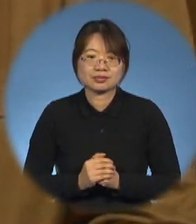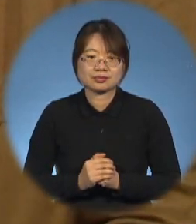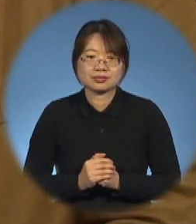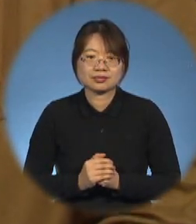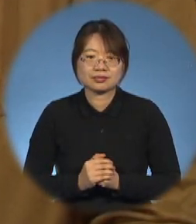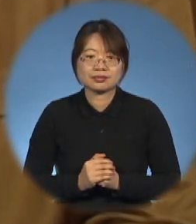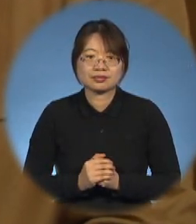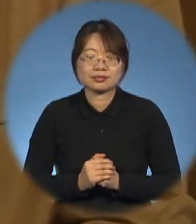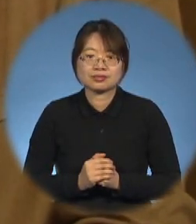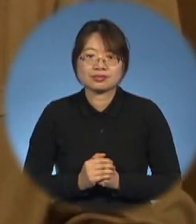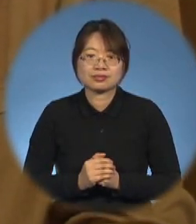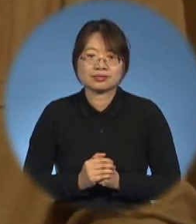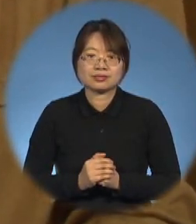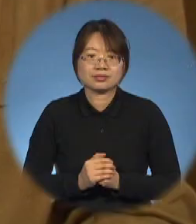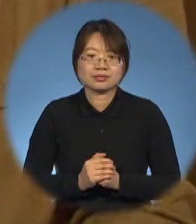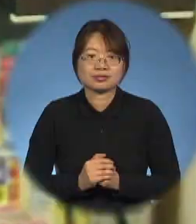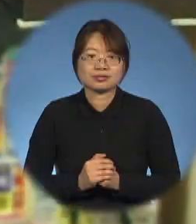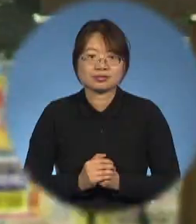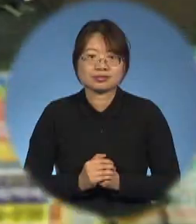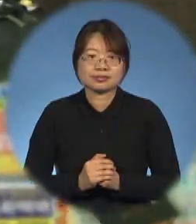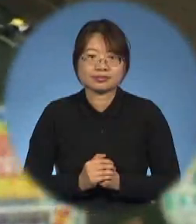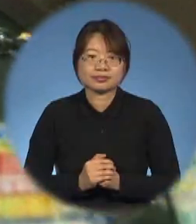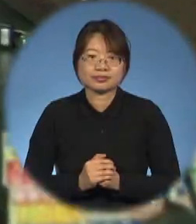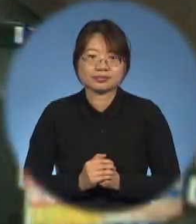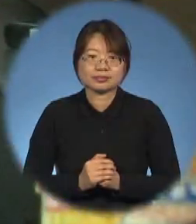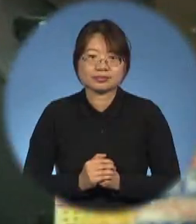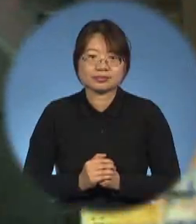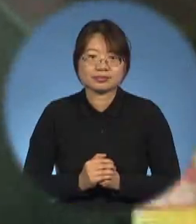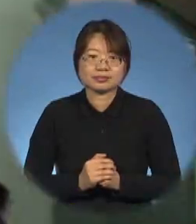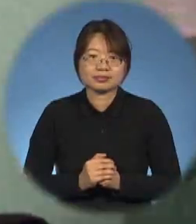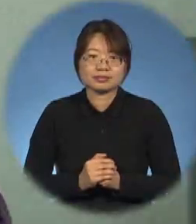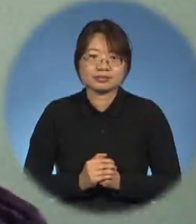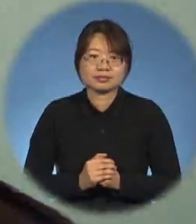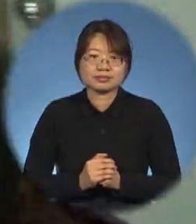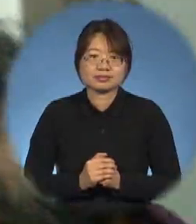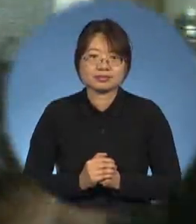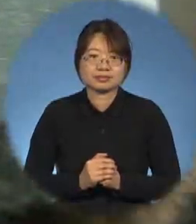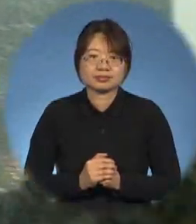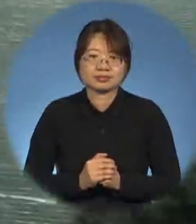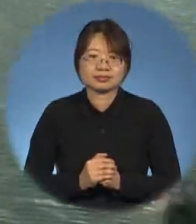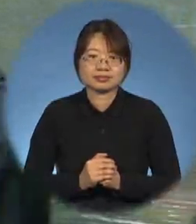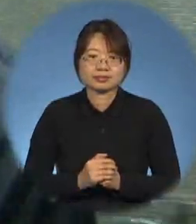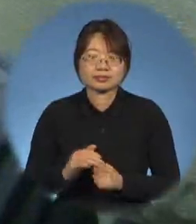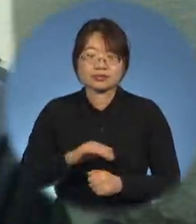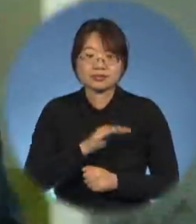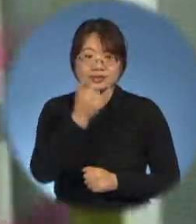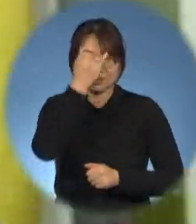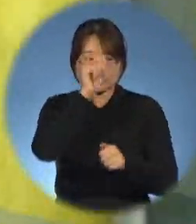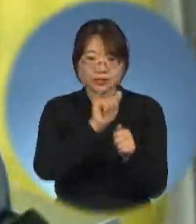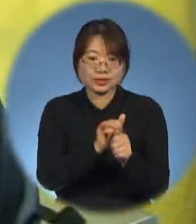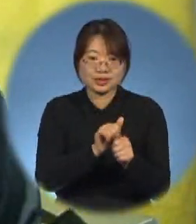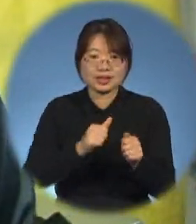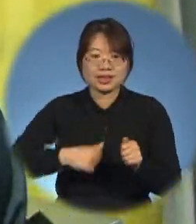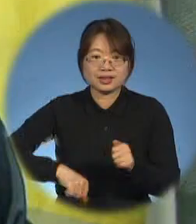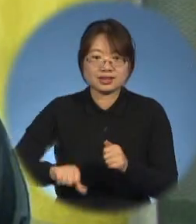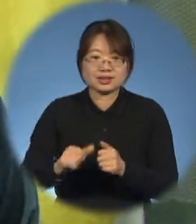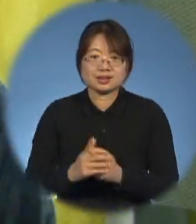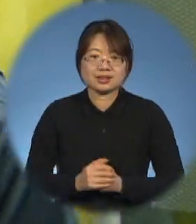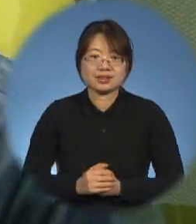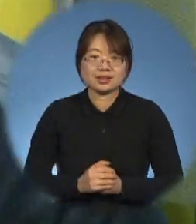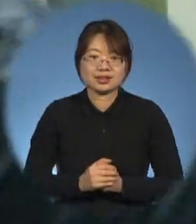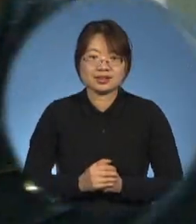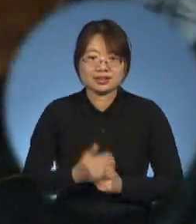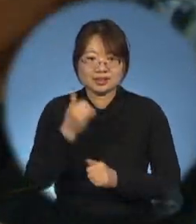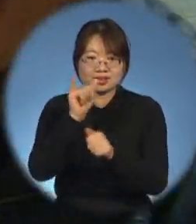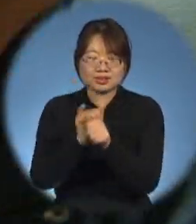4 4 아 빠이가 머리보다 거상 에서 발견한